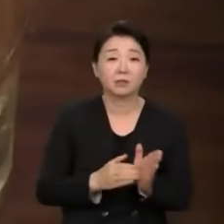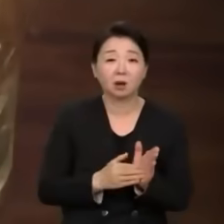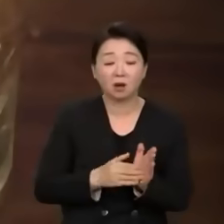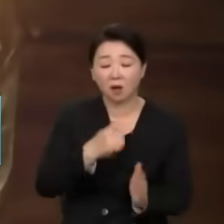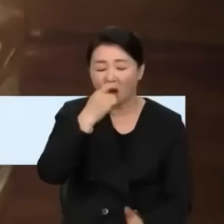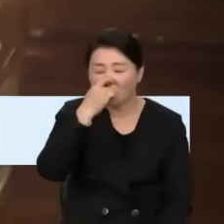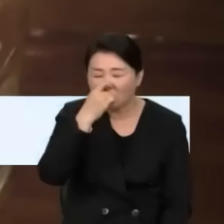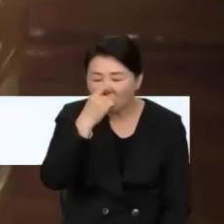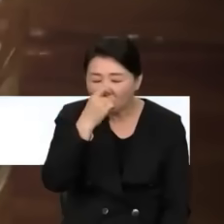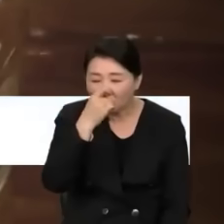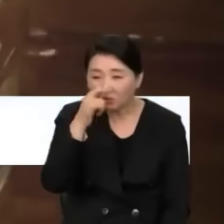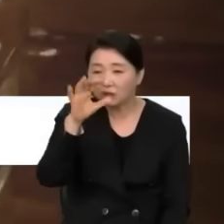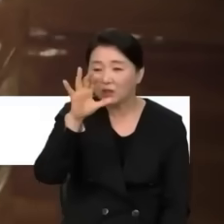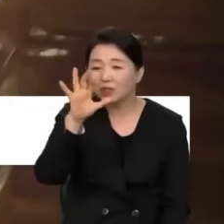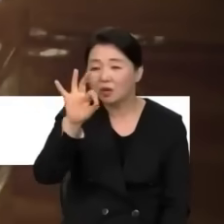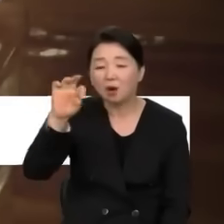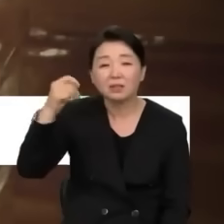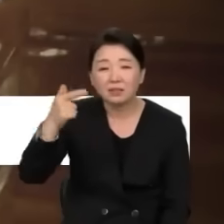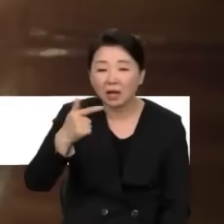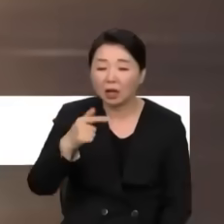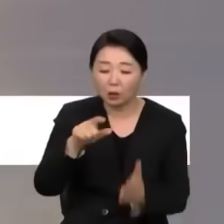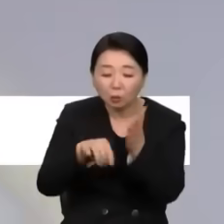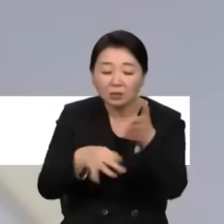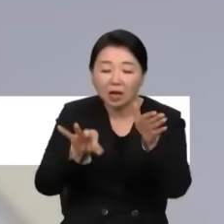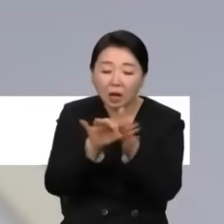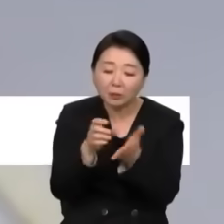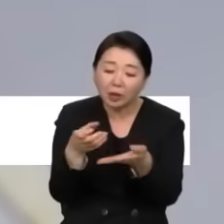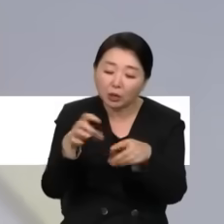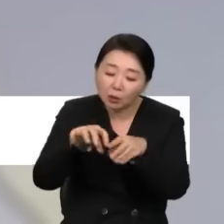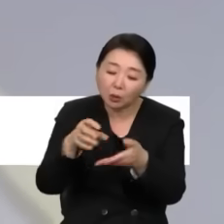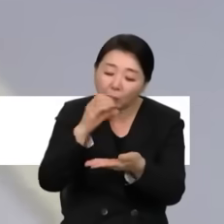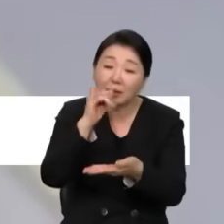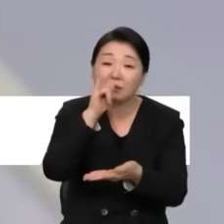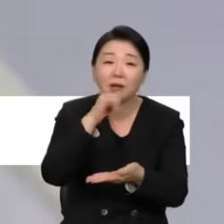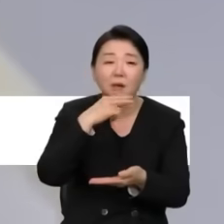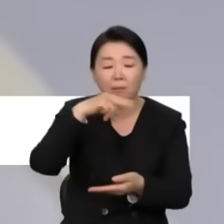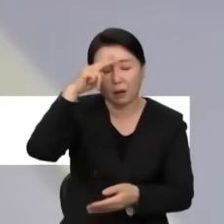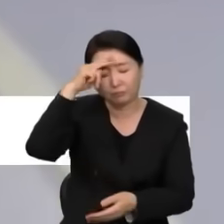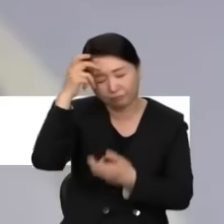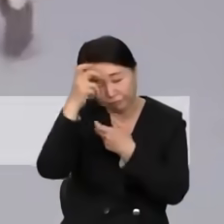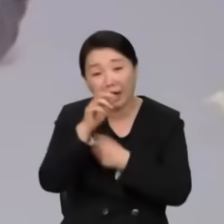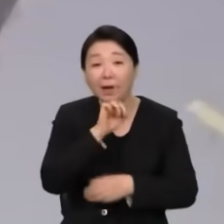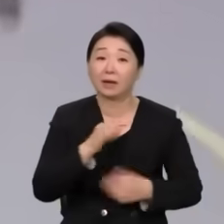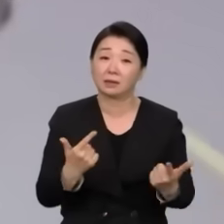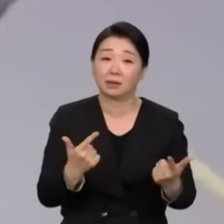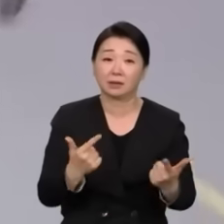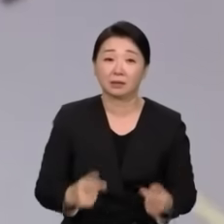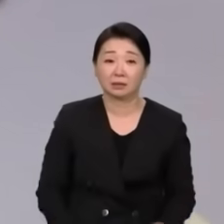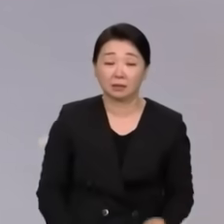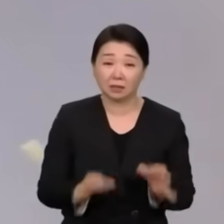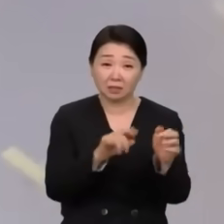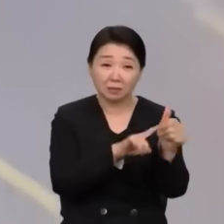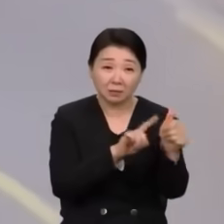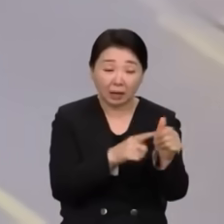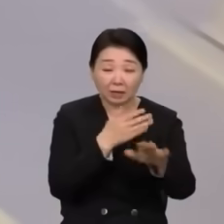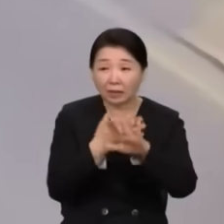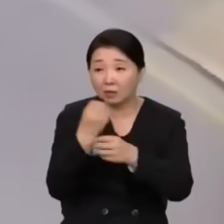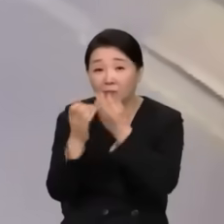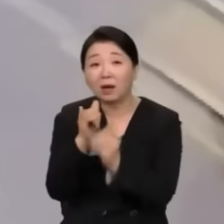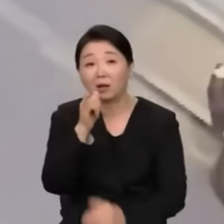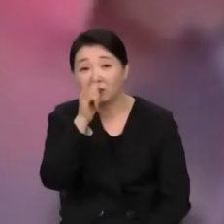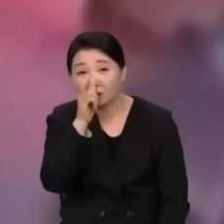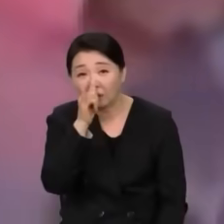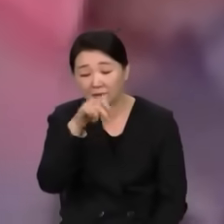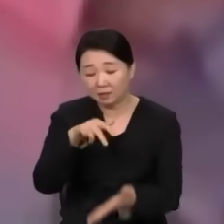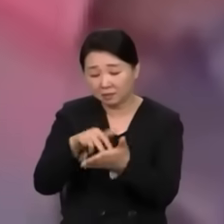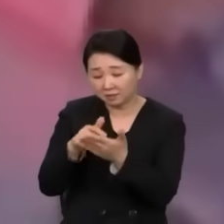열잔 정도에 녹차를 하셨다고 했습니다 많치는 아니었다는 취지입니다 김씨 주장과 다른 진술도 나왔지만